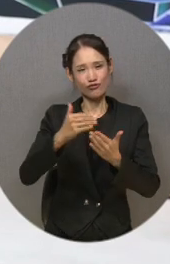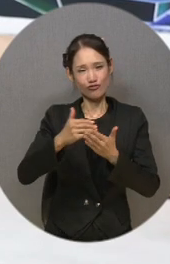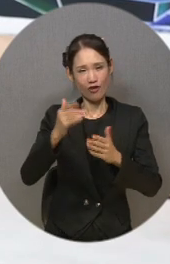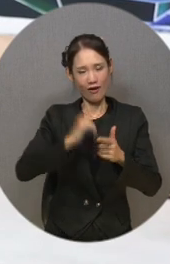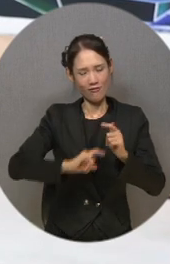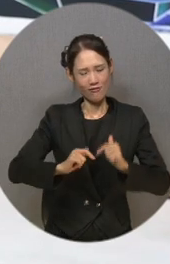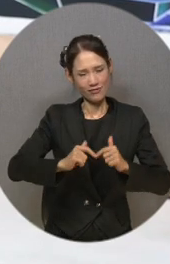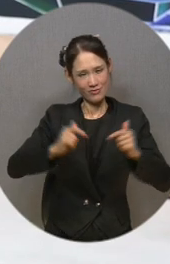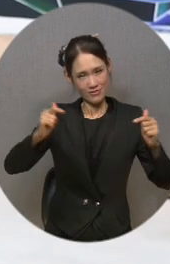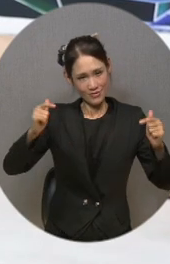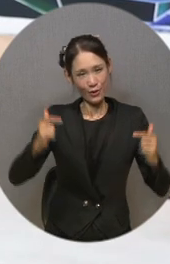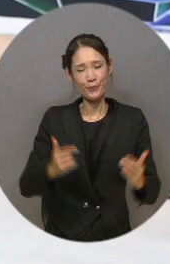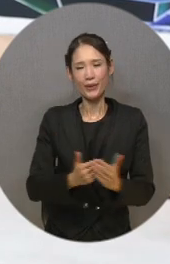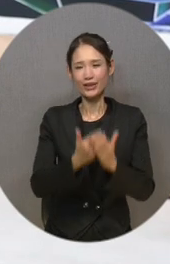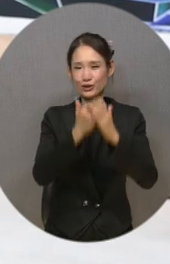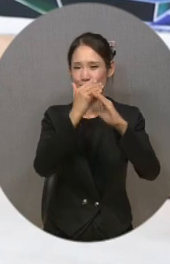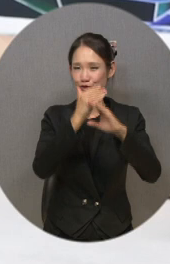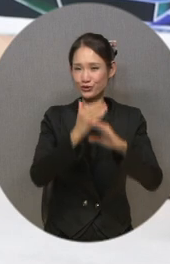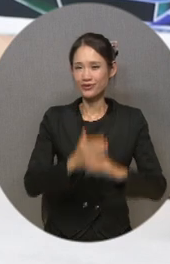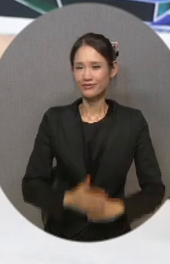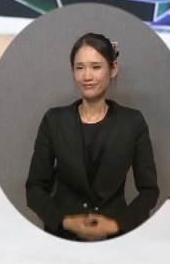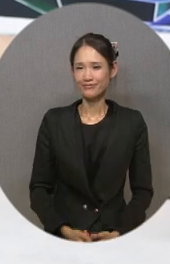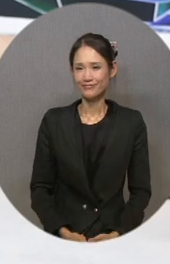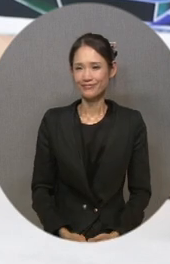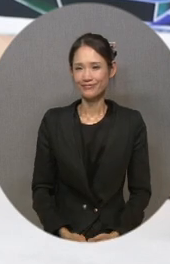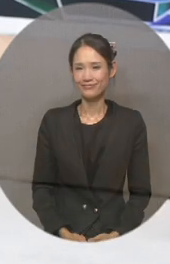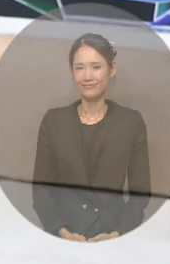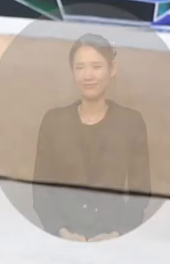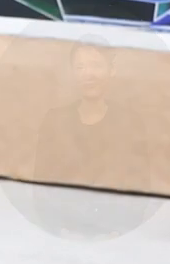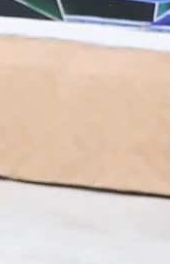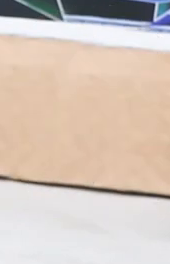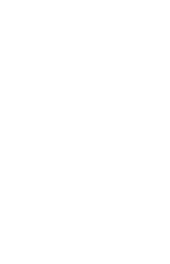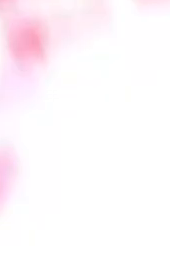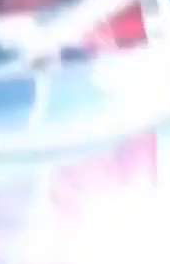확장시켰습니다 복지티빙 뉴스 대응합니다